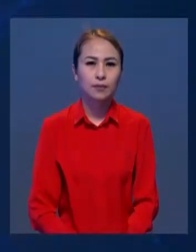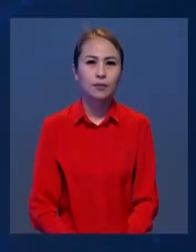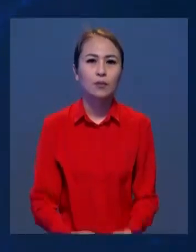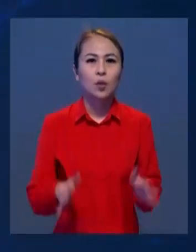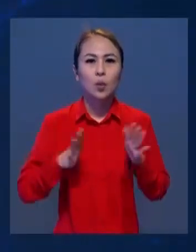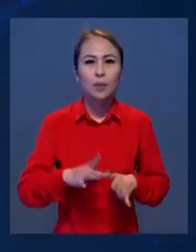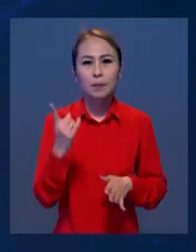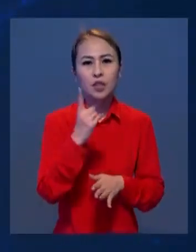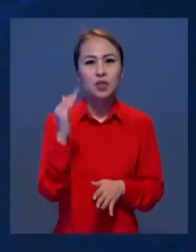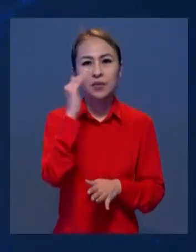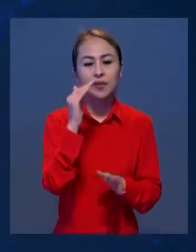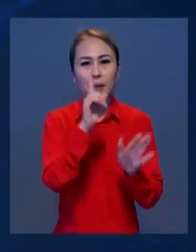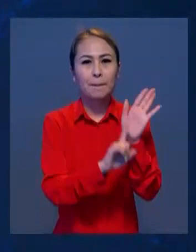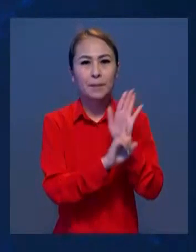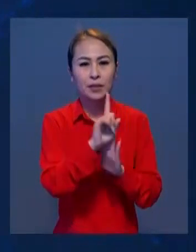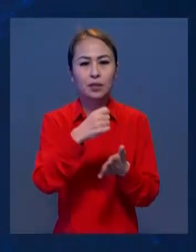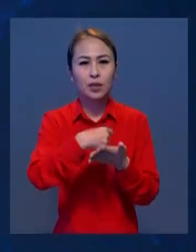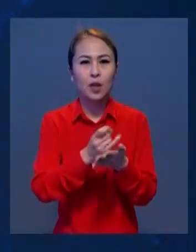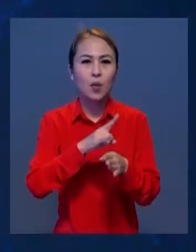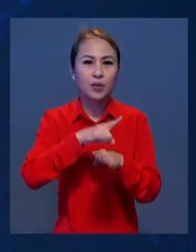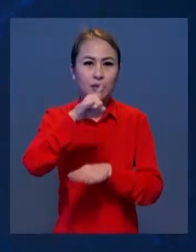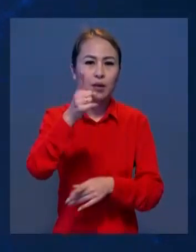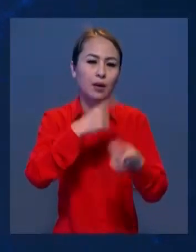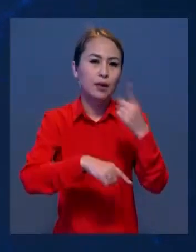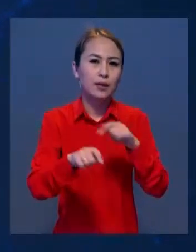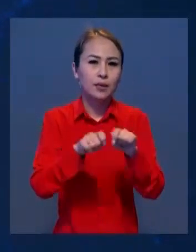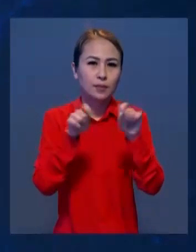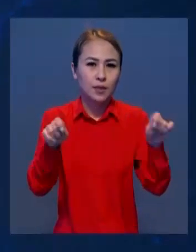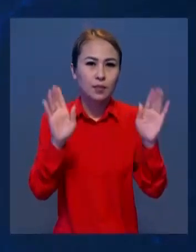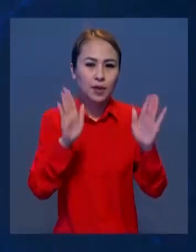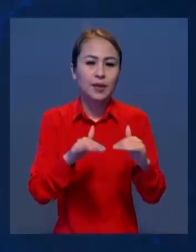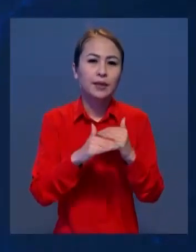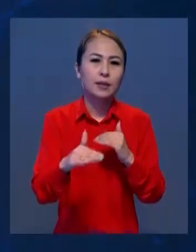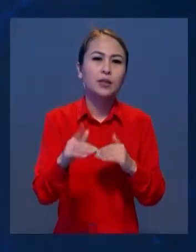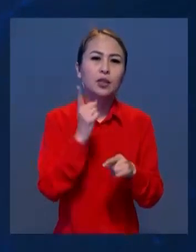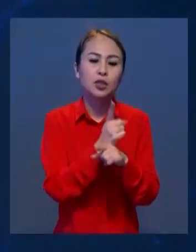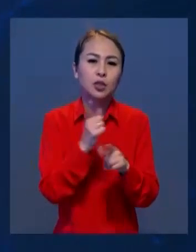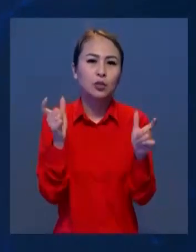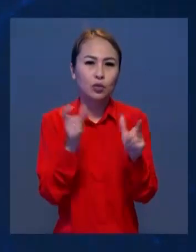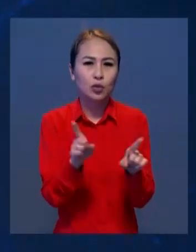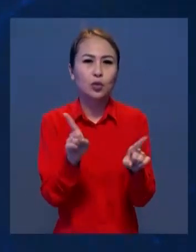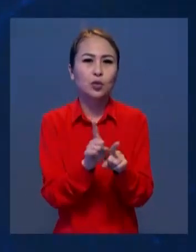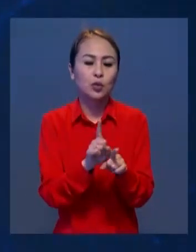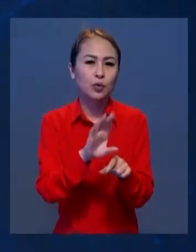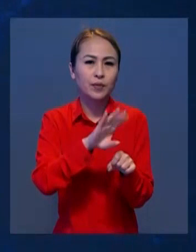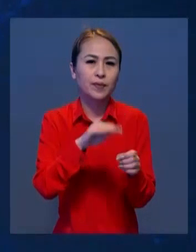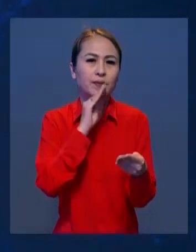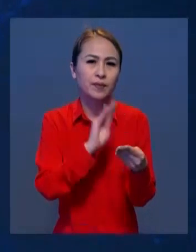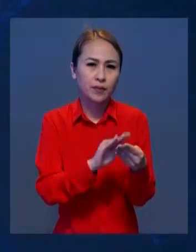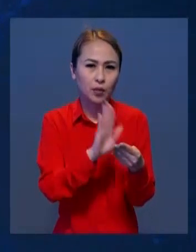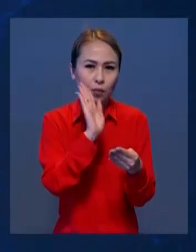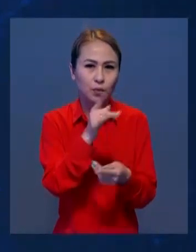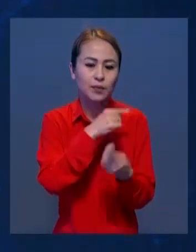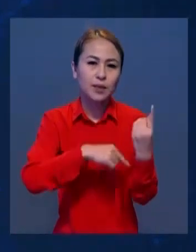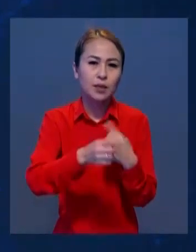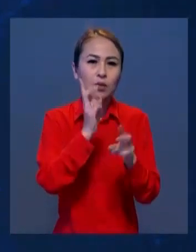Ал Грузияда 1 ақпаннан бастап тұрақты әуе рейстері қайта қалпына келтіріледі. Бірақ елдегі шектеулер күшін жоймайды.